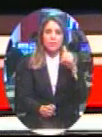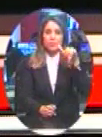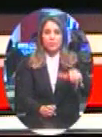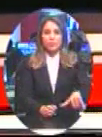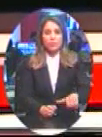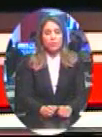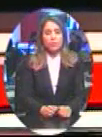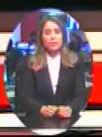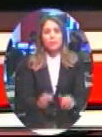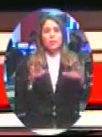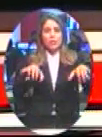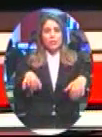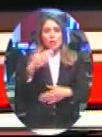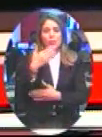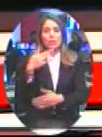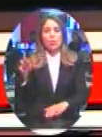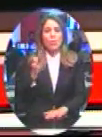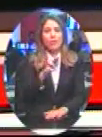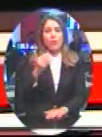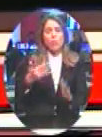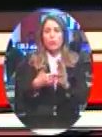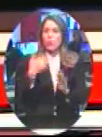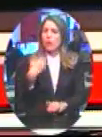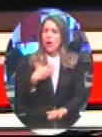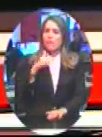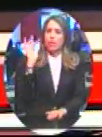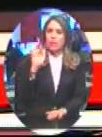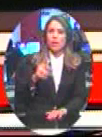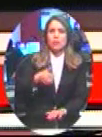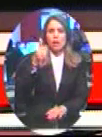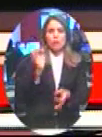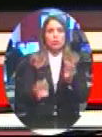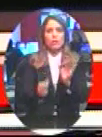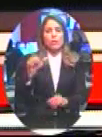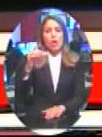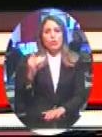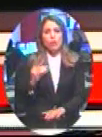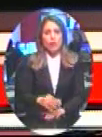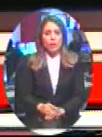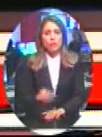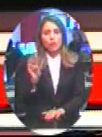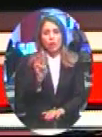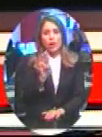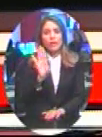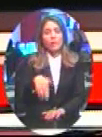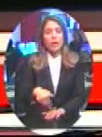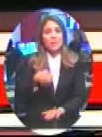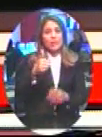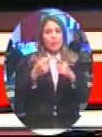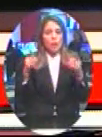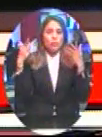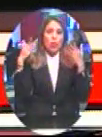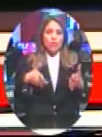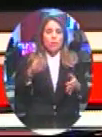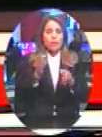נשיא המדינה ראובן ריבלין יוצא היום בביקורת חריפה כלפי שרת המשפטים איילת שקד וכל שר או חבר כנסת אחר התוקף את בית המשפט